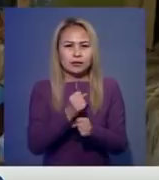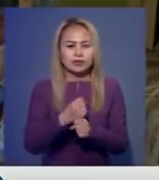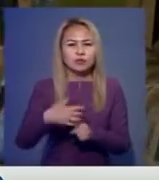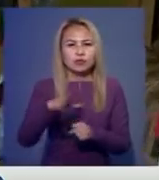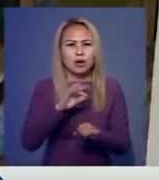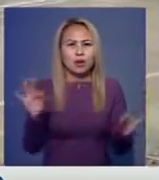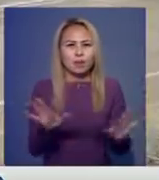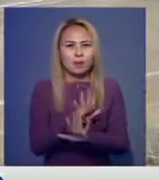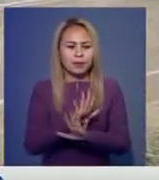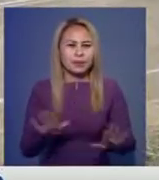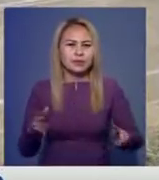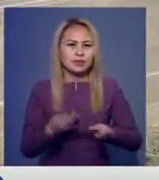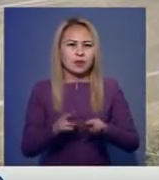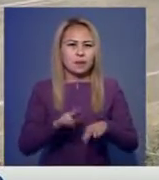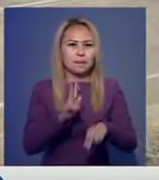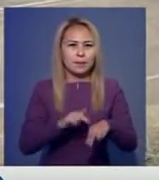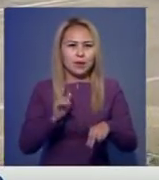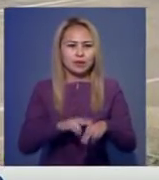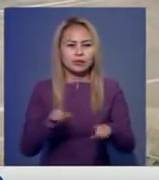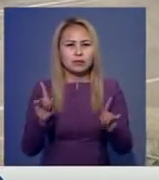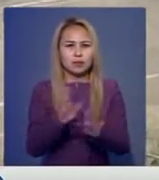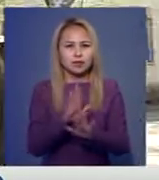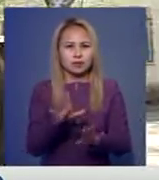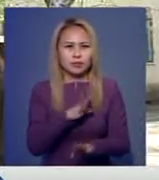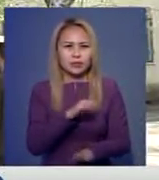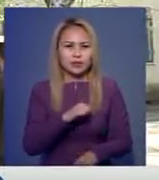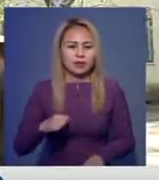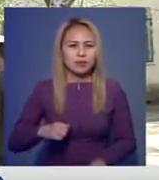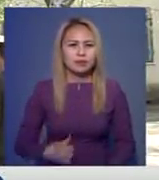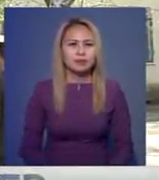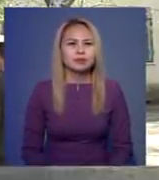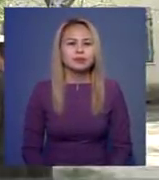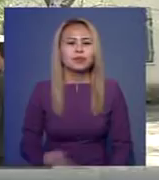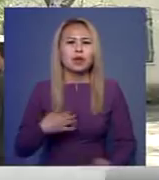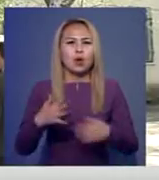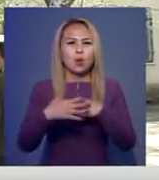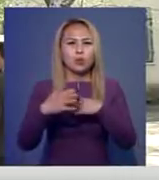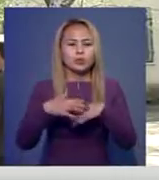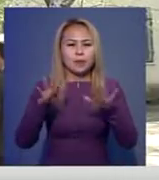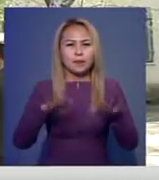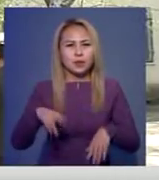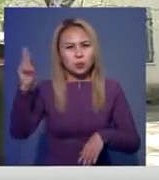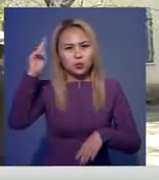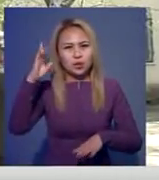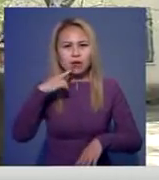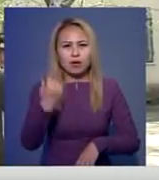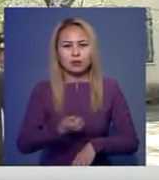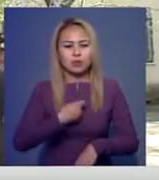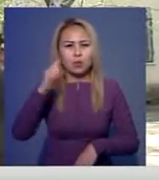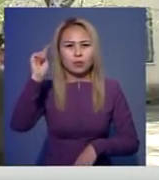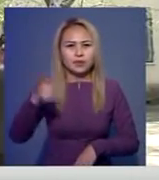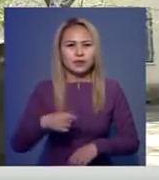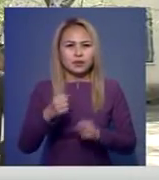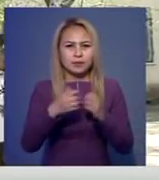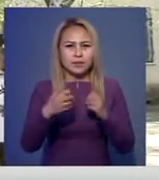оркестрмен әскери әуенді дәулетсе, полицейлер жанды дауыстан салды. Біз Көкшетау техникалық институтының курсанттары Көкшетау қаласындағы Ұлы Отан соғысының